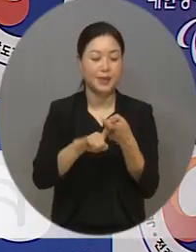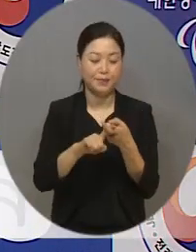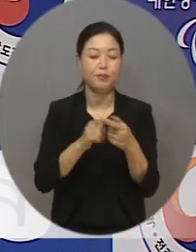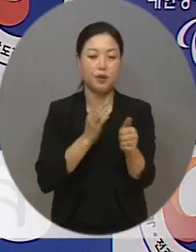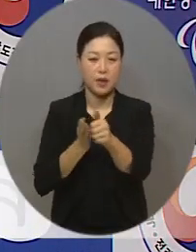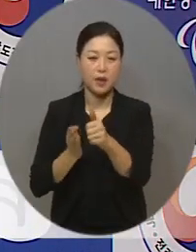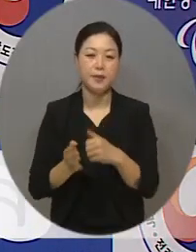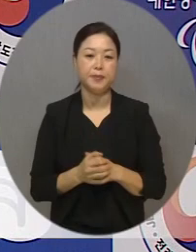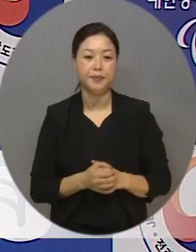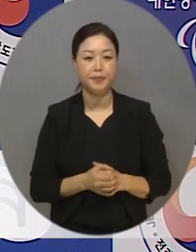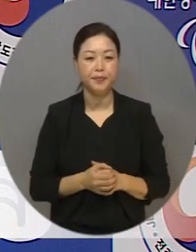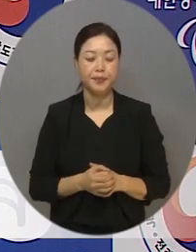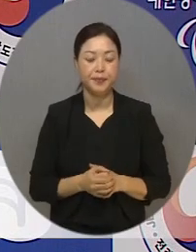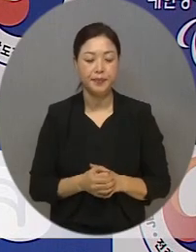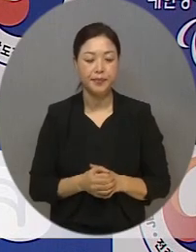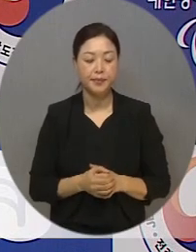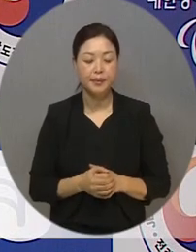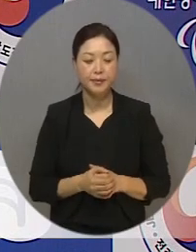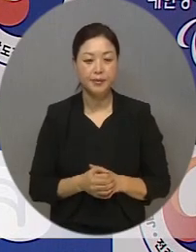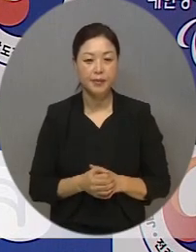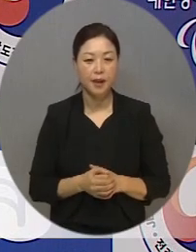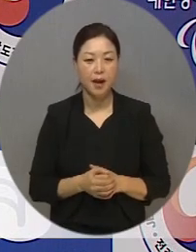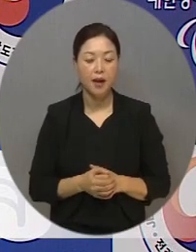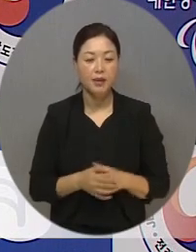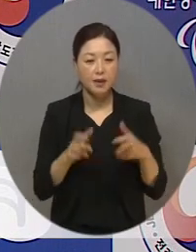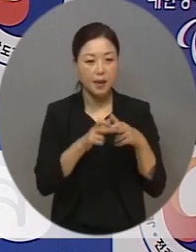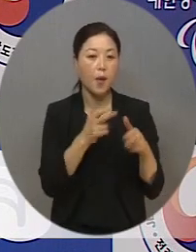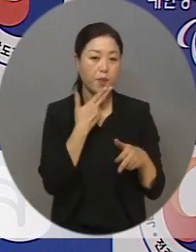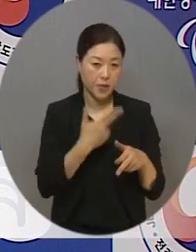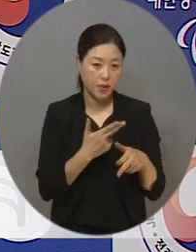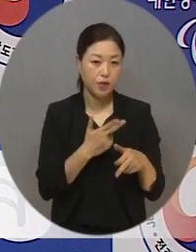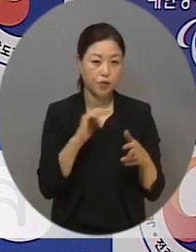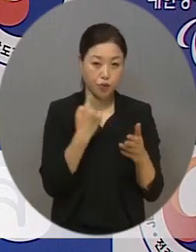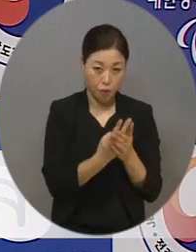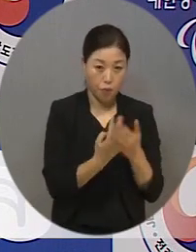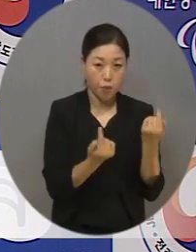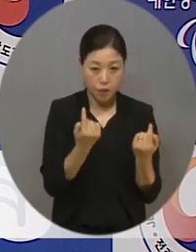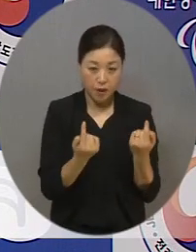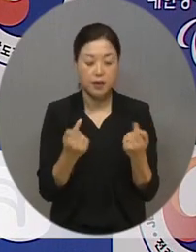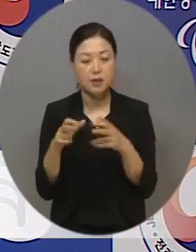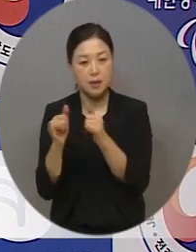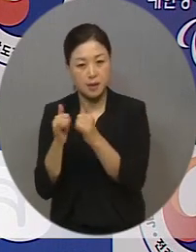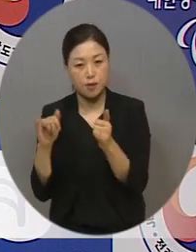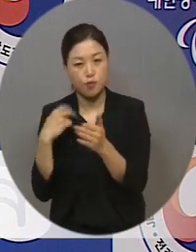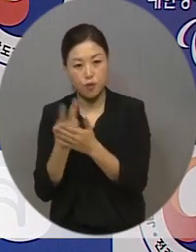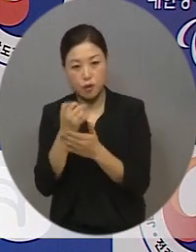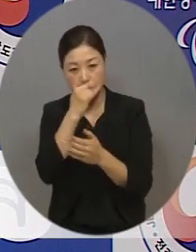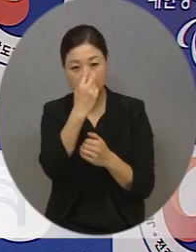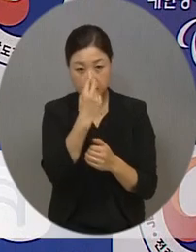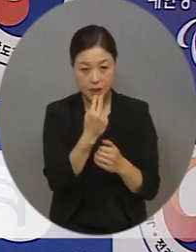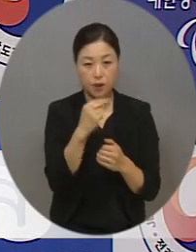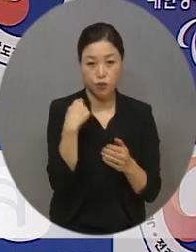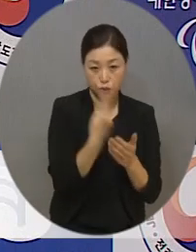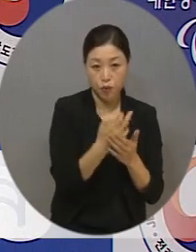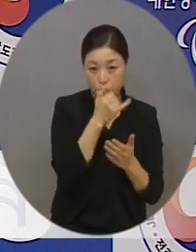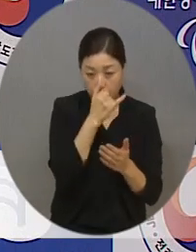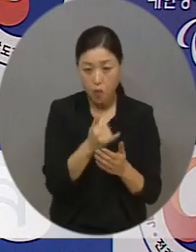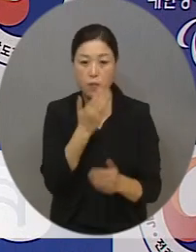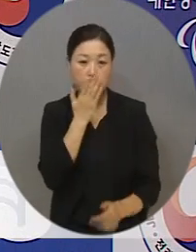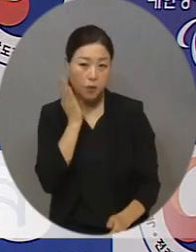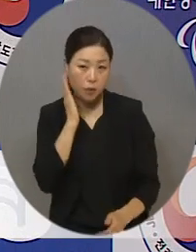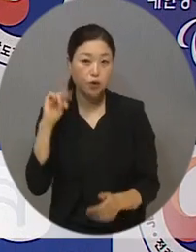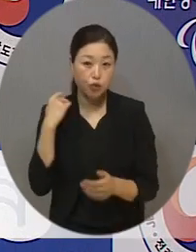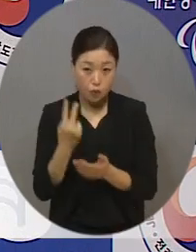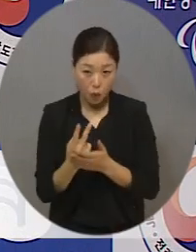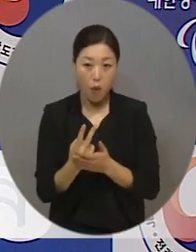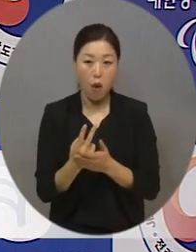그 비장애인 유도보다는 이제 사람들이 모르는 경우가 많은데 시각 유도라는 것도 있고 청각 장애인들이 하는 유도도